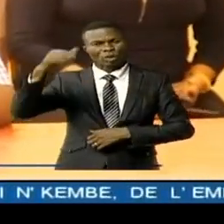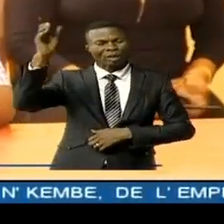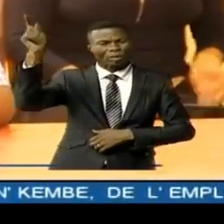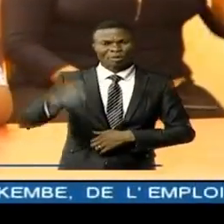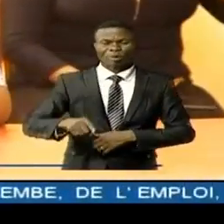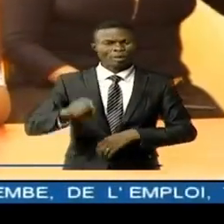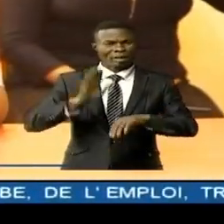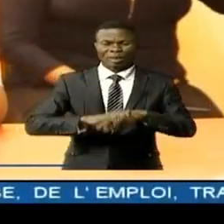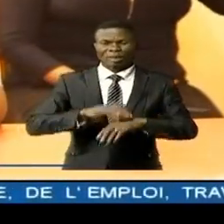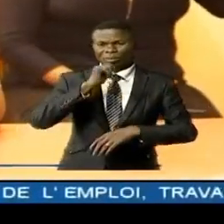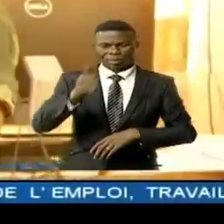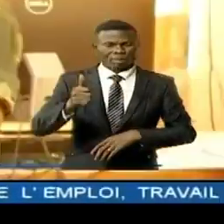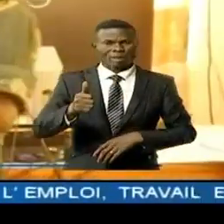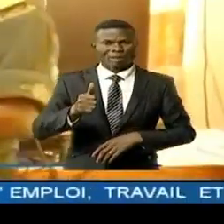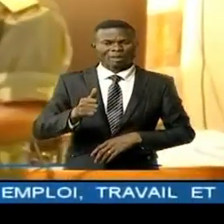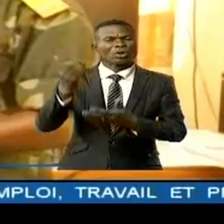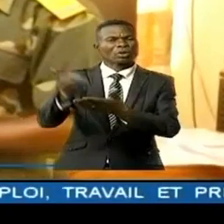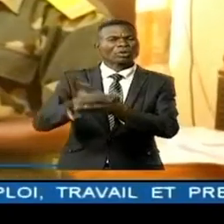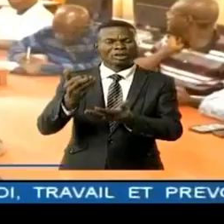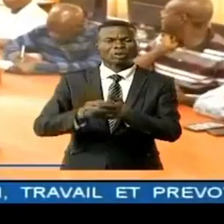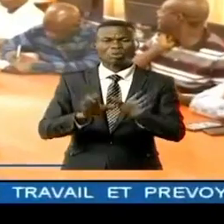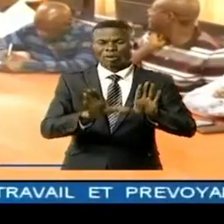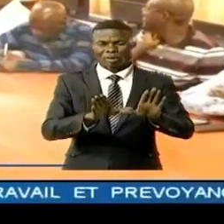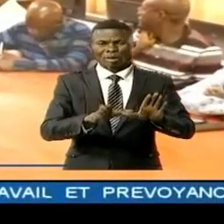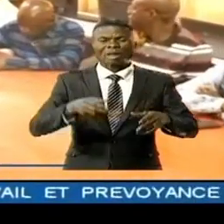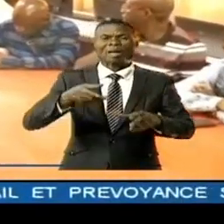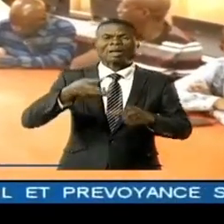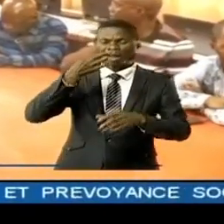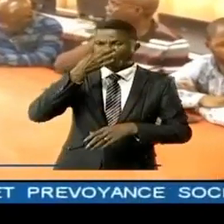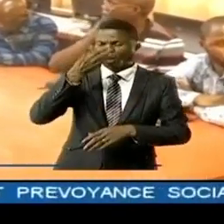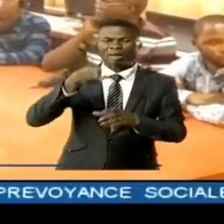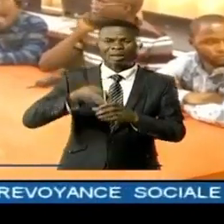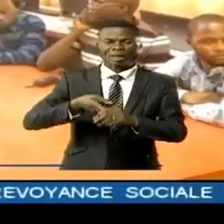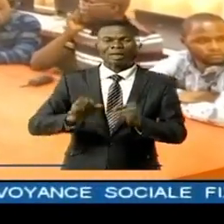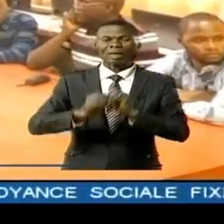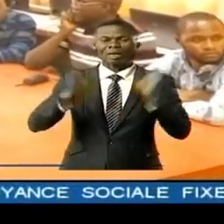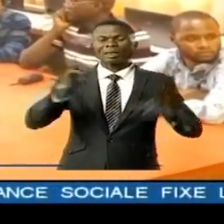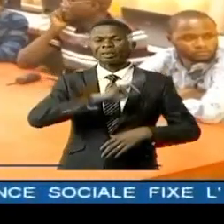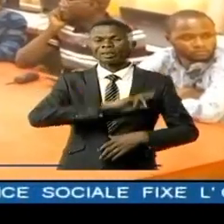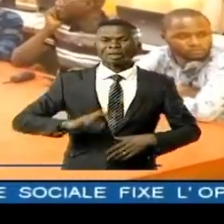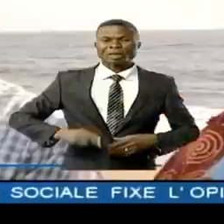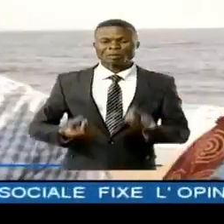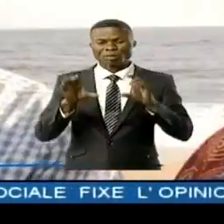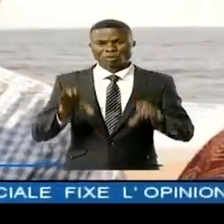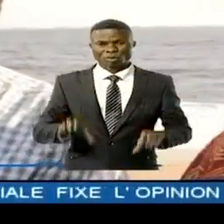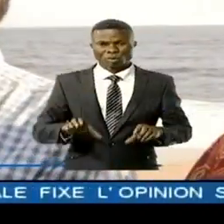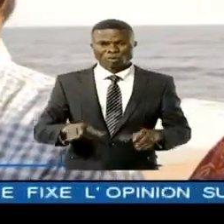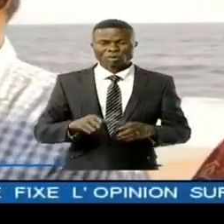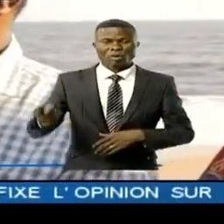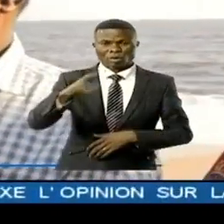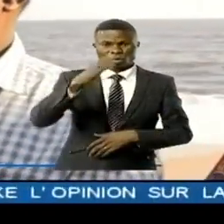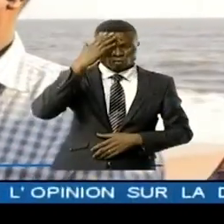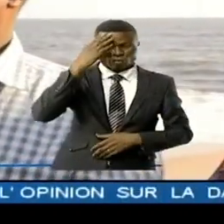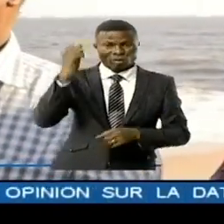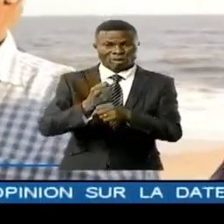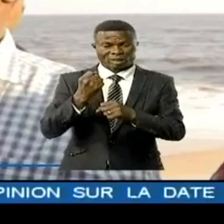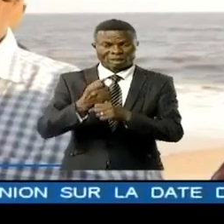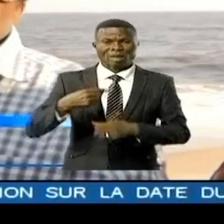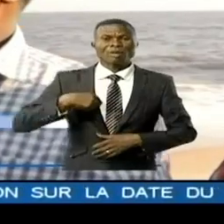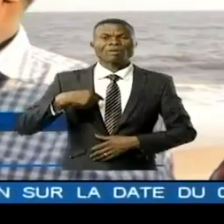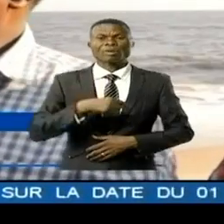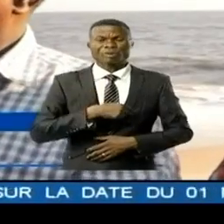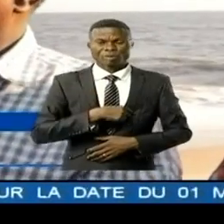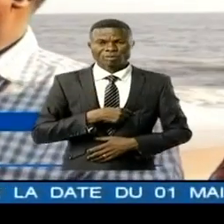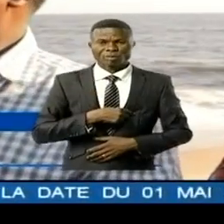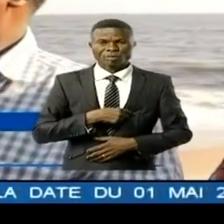systématiquement les ressources halieutiques pétrolières et gazières de la république démocratique du congo vous savez nos services ont